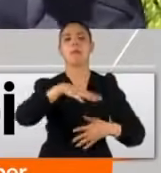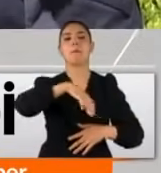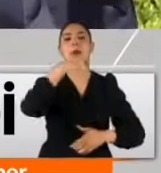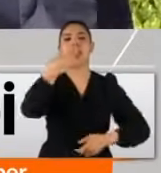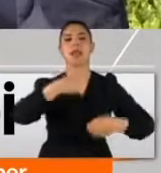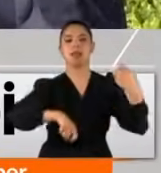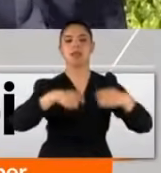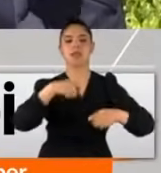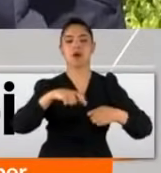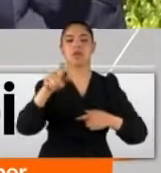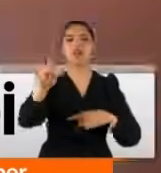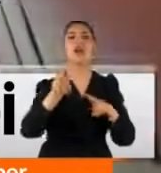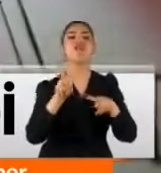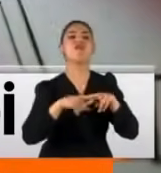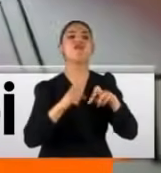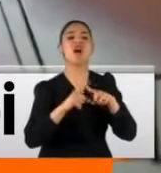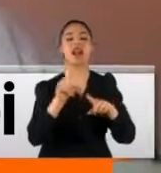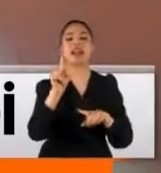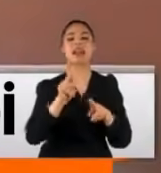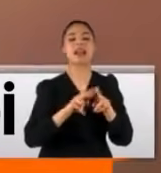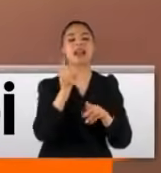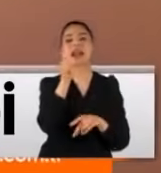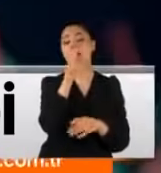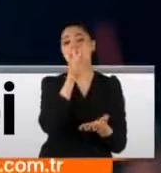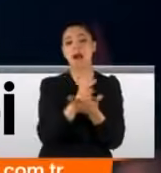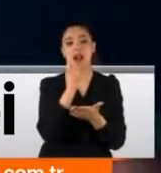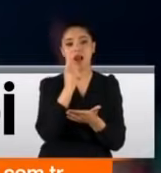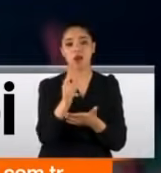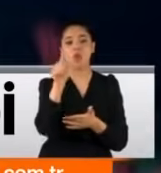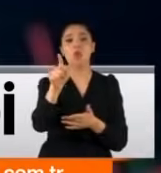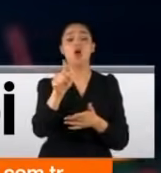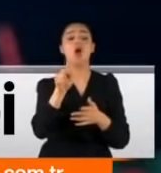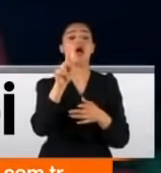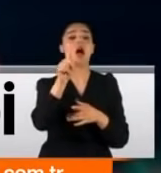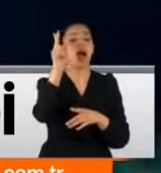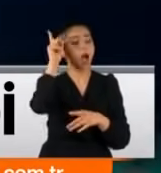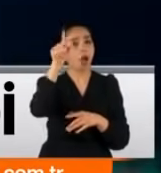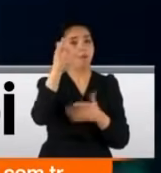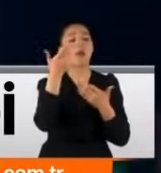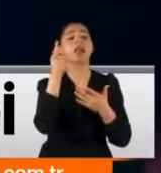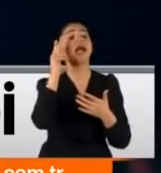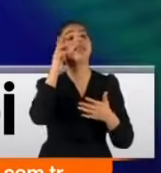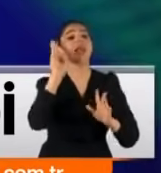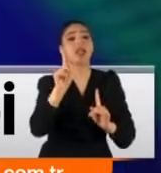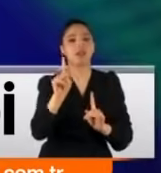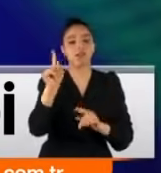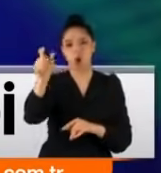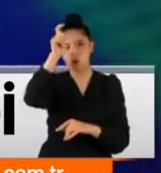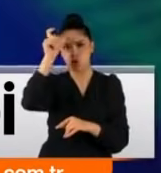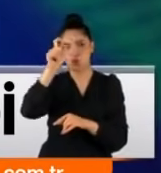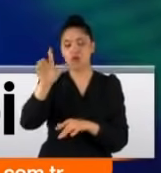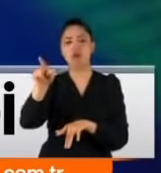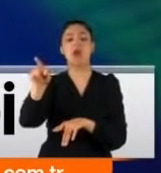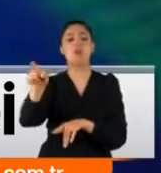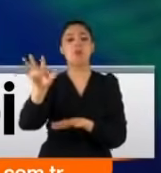aldığı bu varlık kararı oldu. Amerika kripto parayı varlık olarak tanımıyor. Eğer Türkiye'de mahkeme kripto paralara tedbir koyma